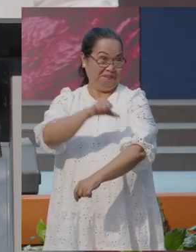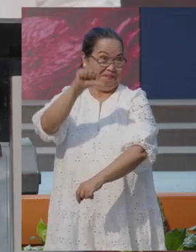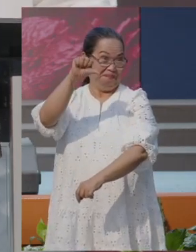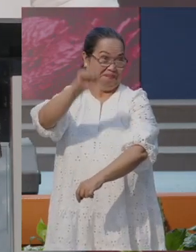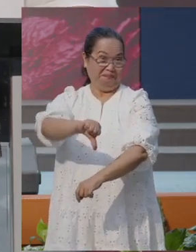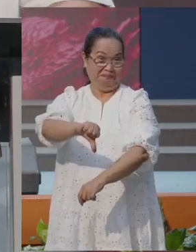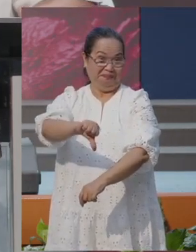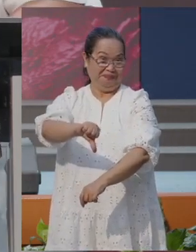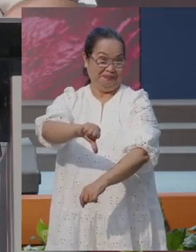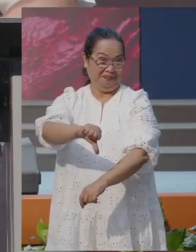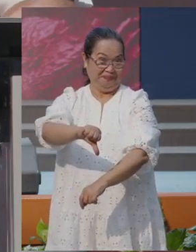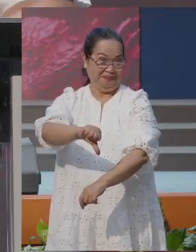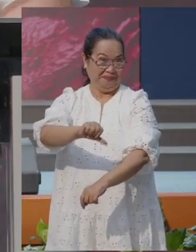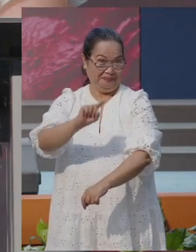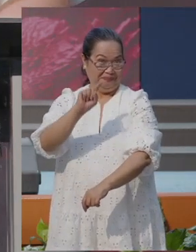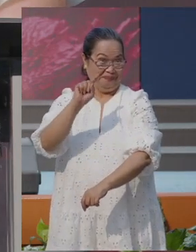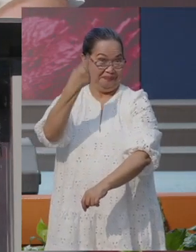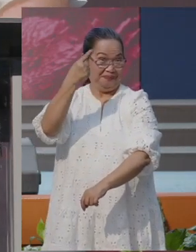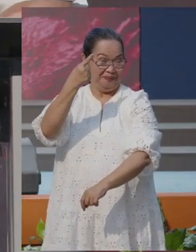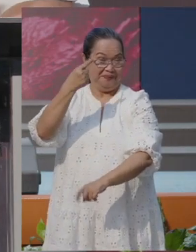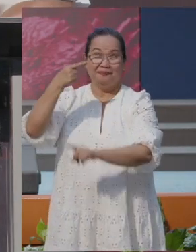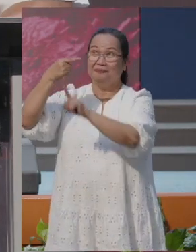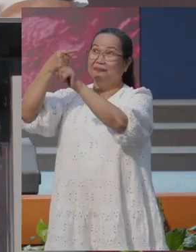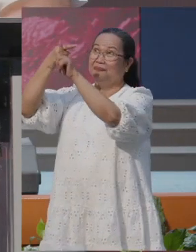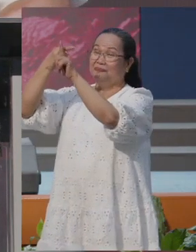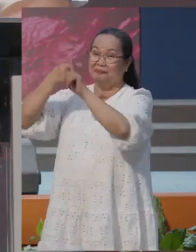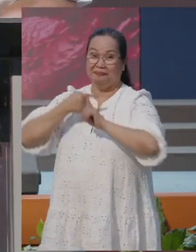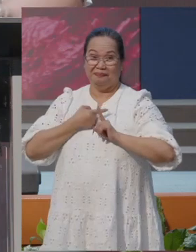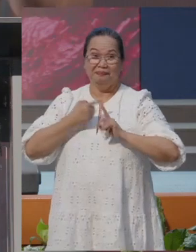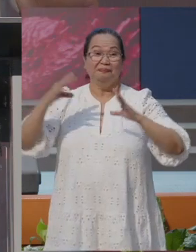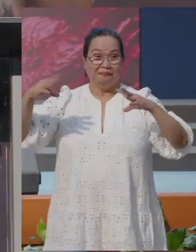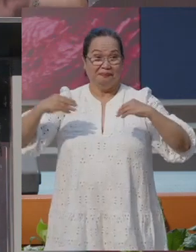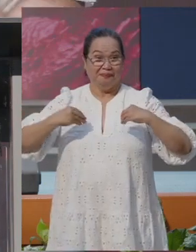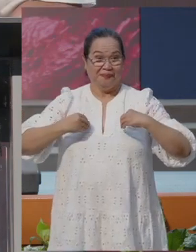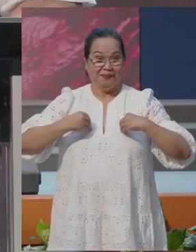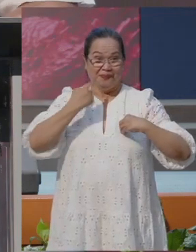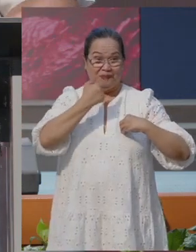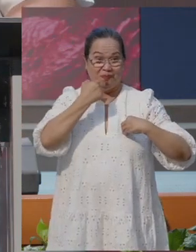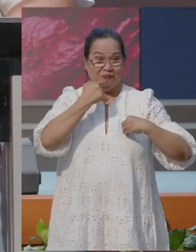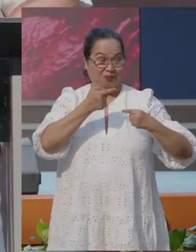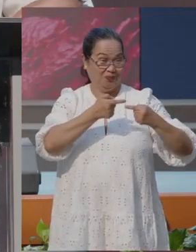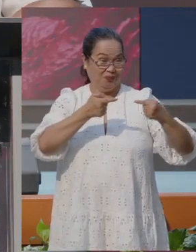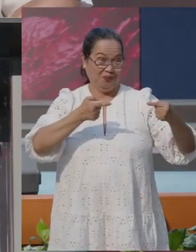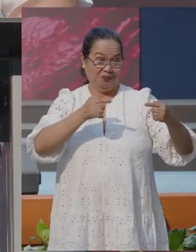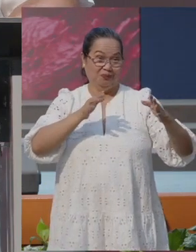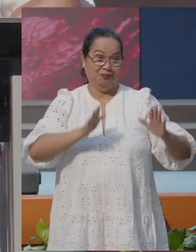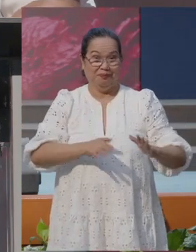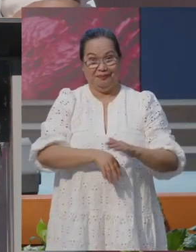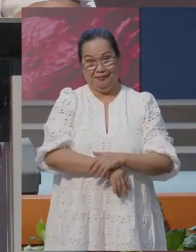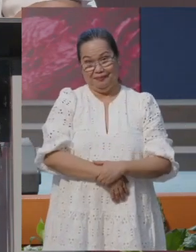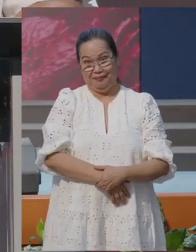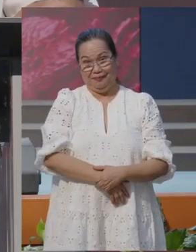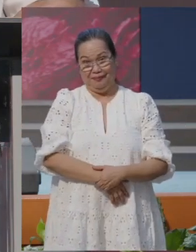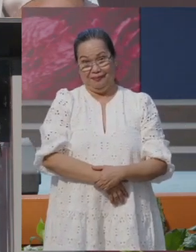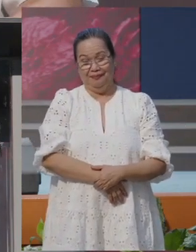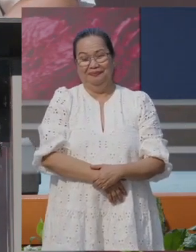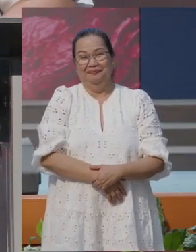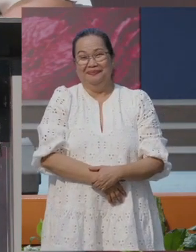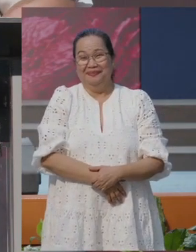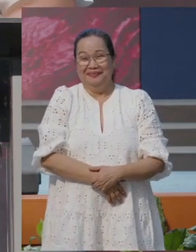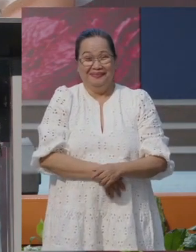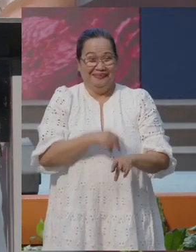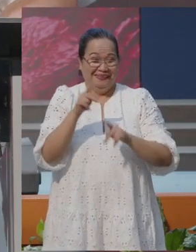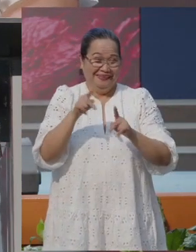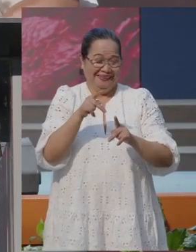mabibigo. Una, kilalanin natin at aminin kung sino nga ang mga kaaway natin. Mga